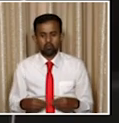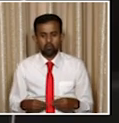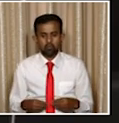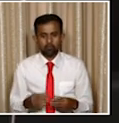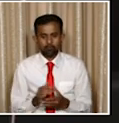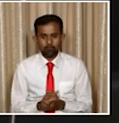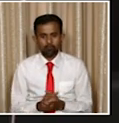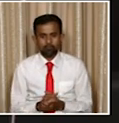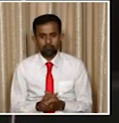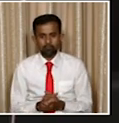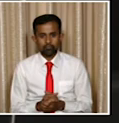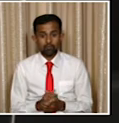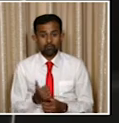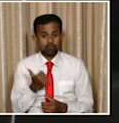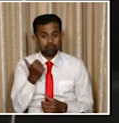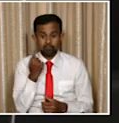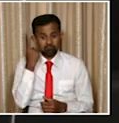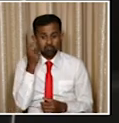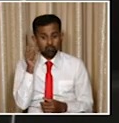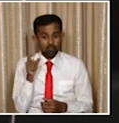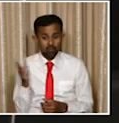தகுதியானவர்கள் இல்லையா அல்லது பிளேன்களை